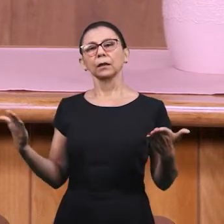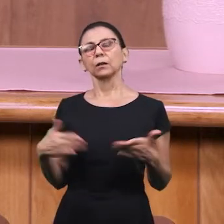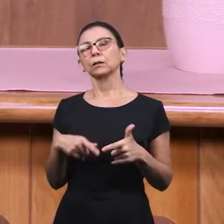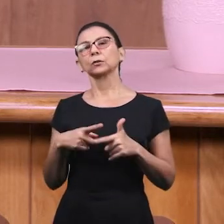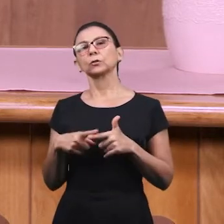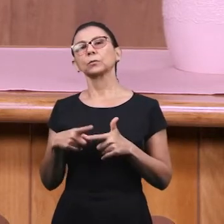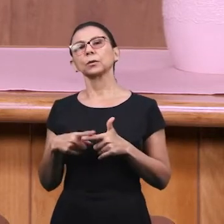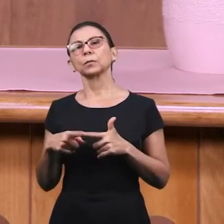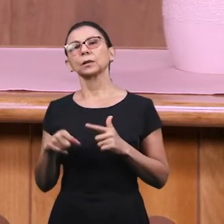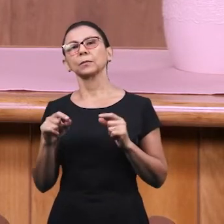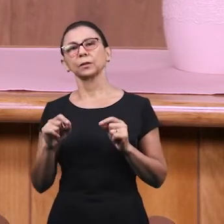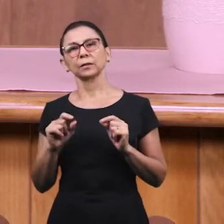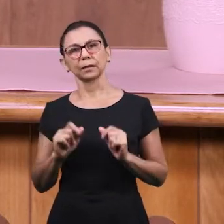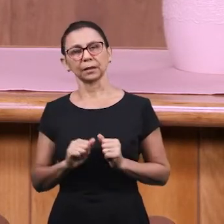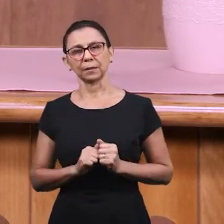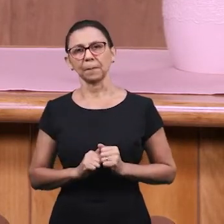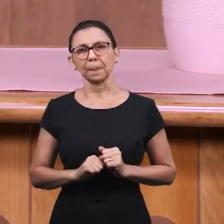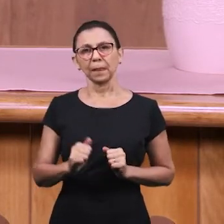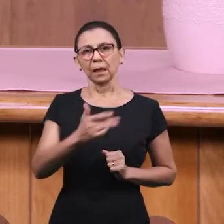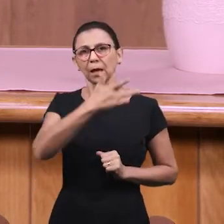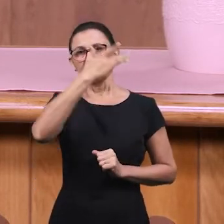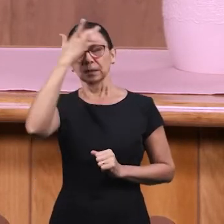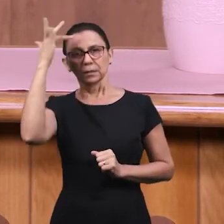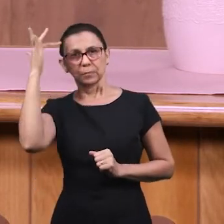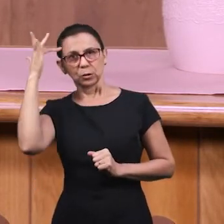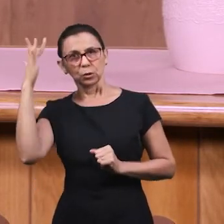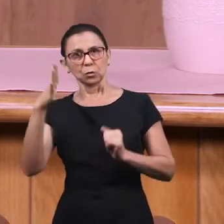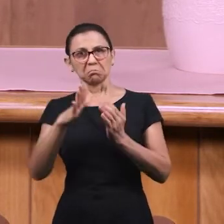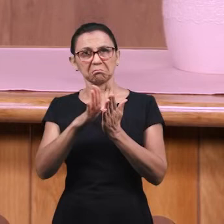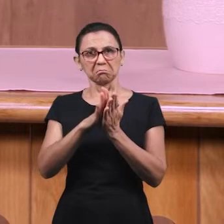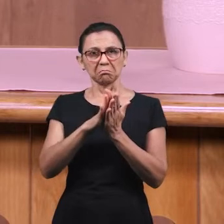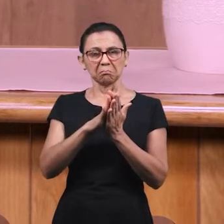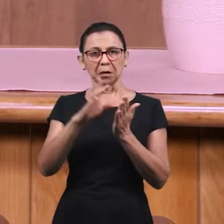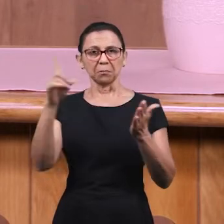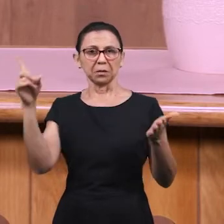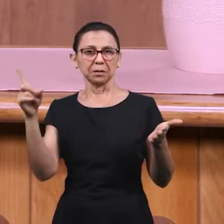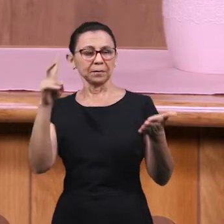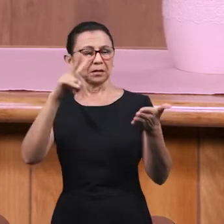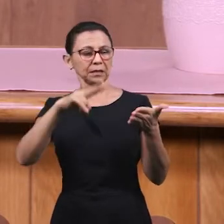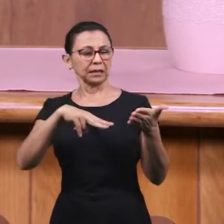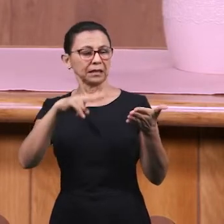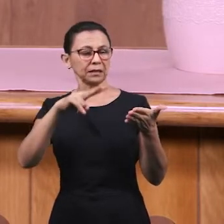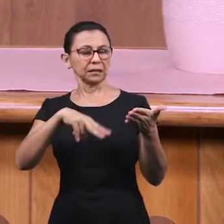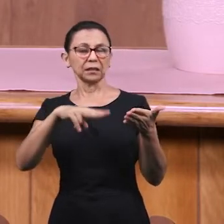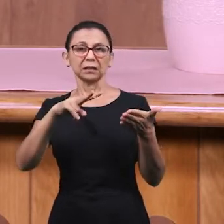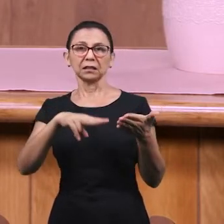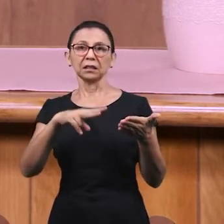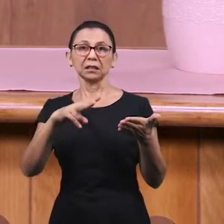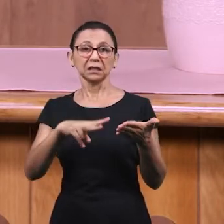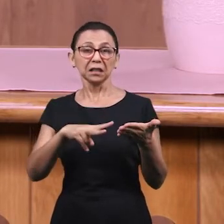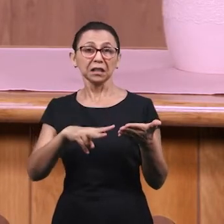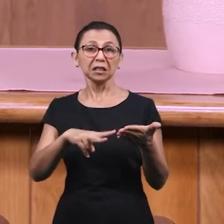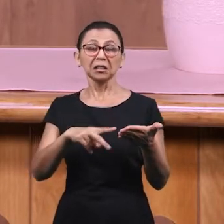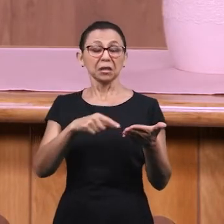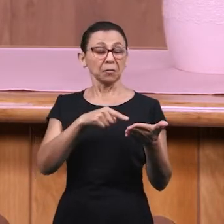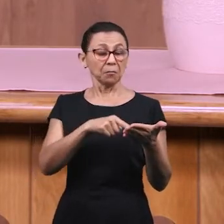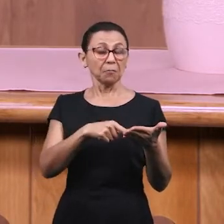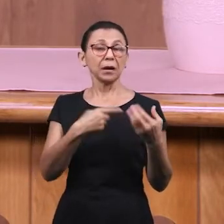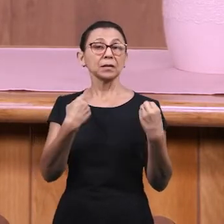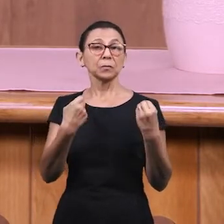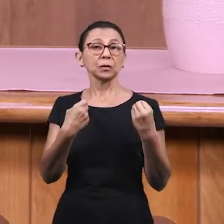то, что слово стало секуляризированным. Потому что люди замкнулись